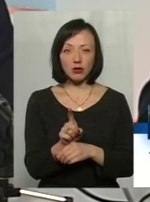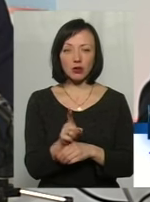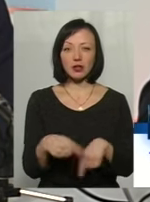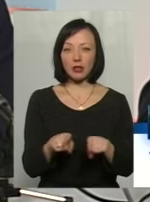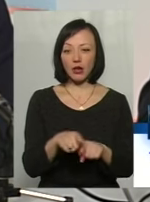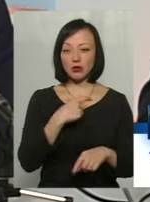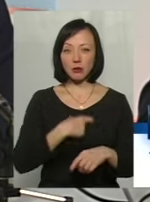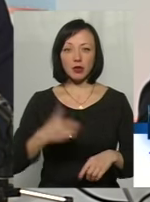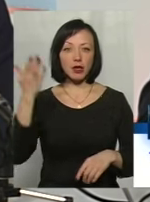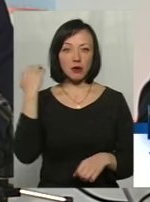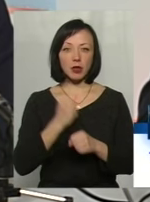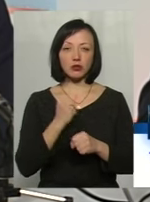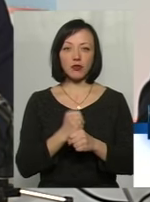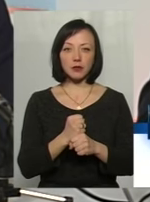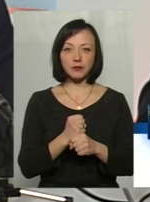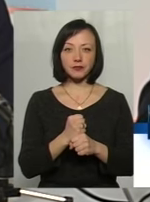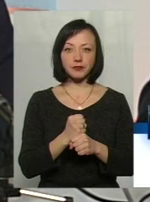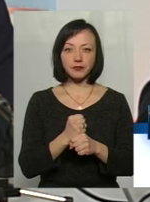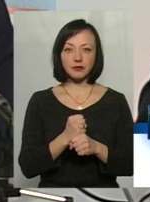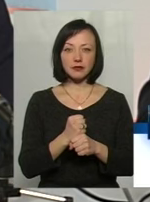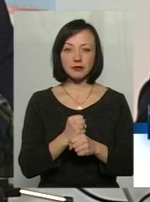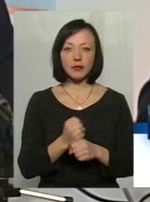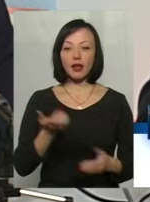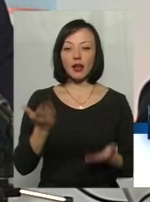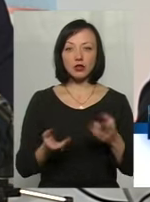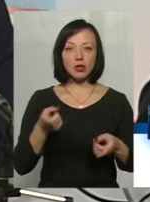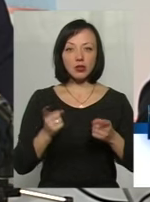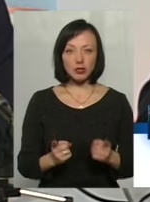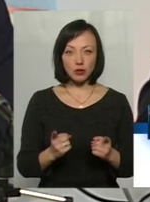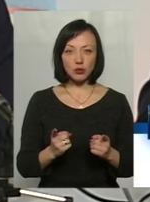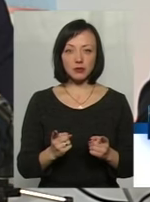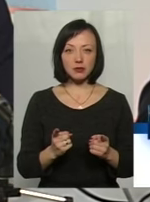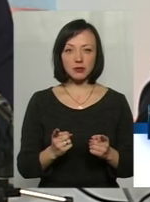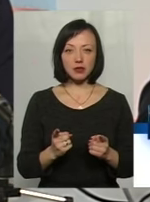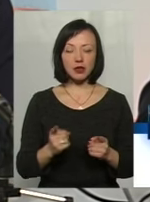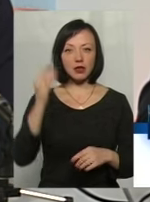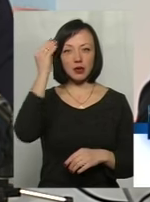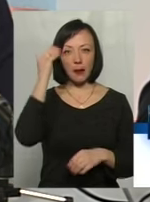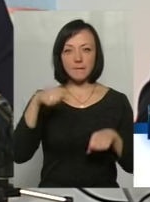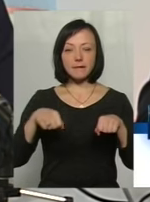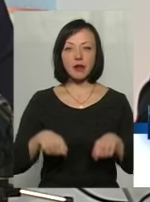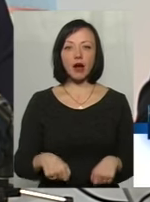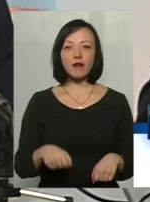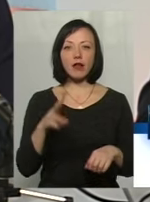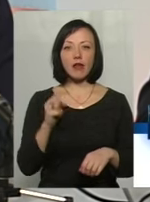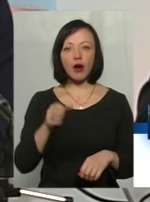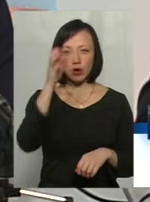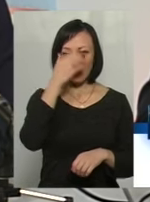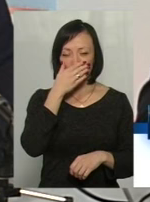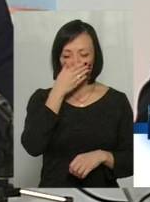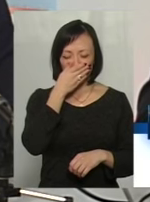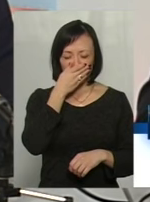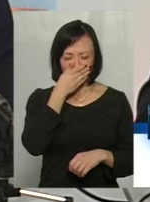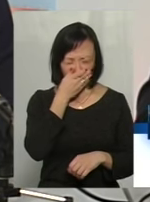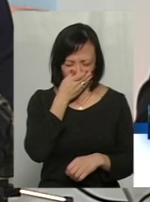собі працювали, діяли. От. А якщо дійсно підходити з точки зору відповідно права на освітній процес, то